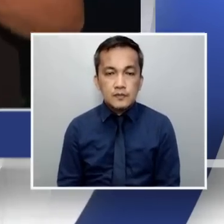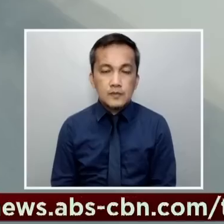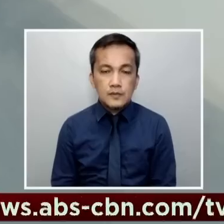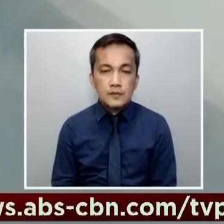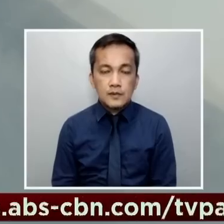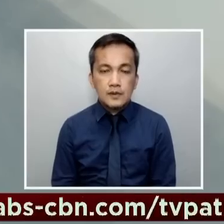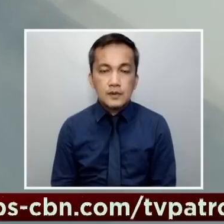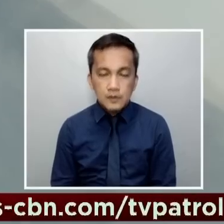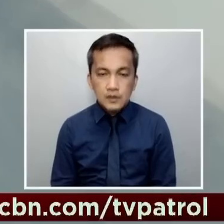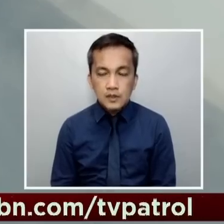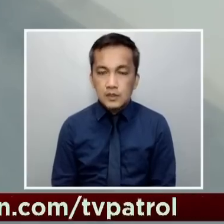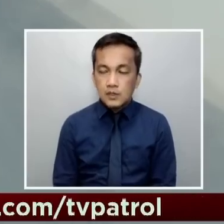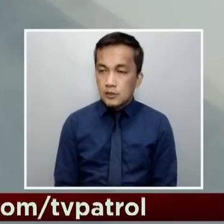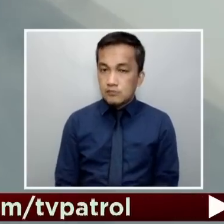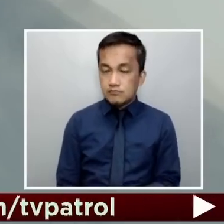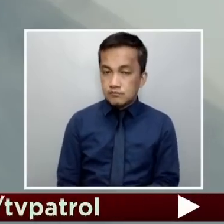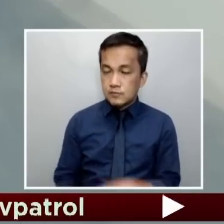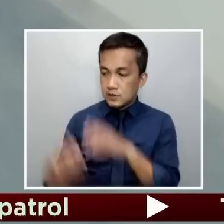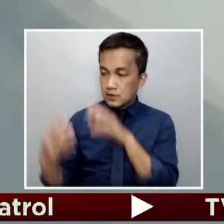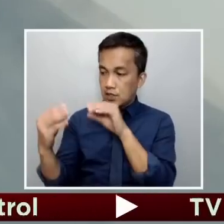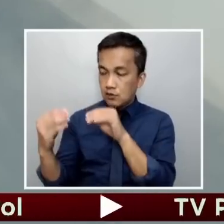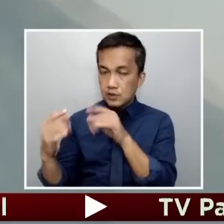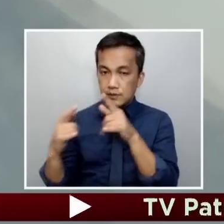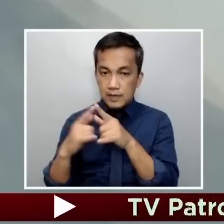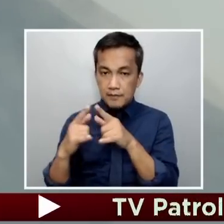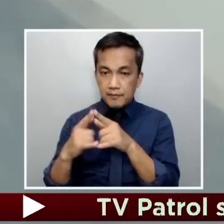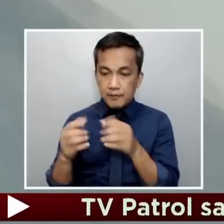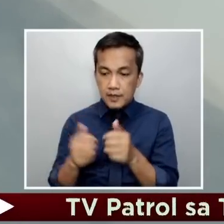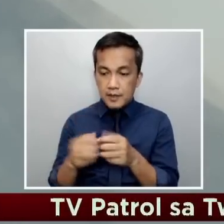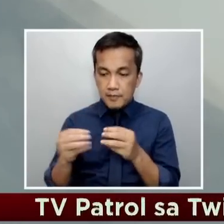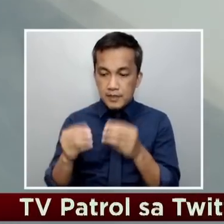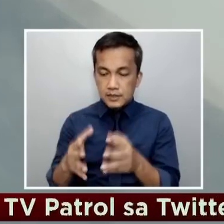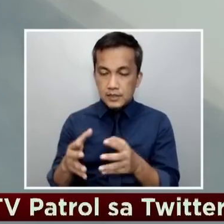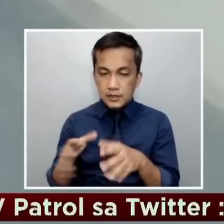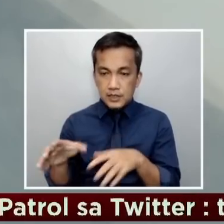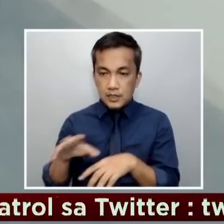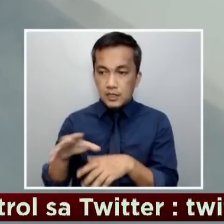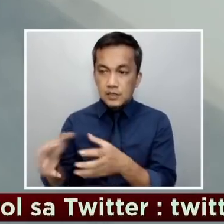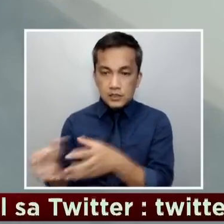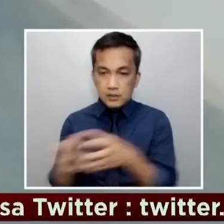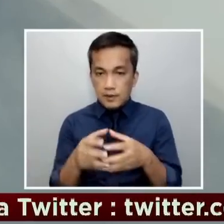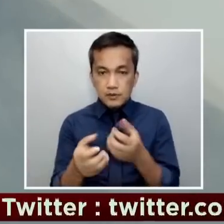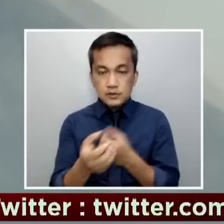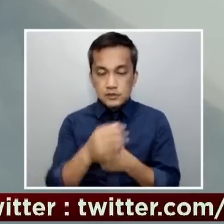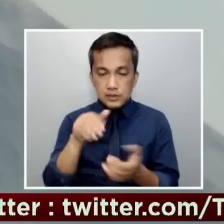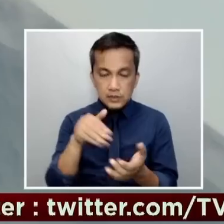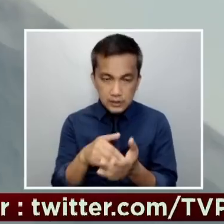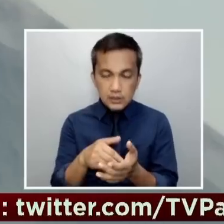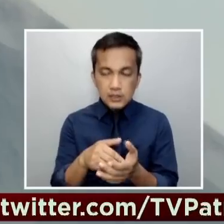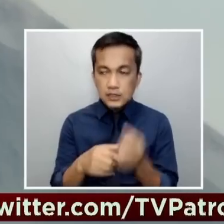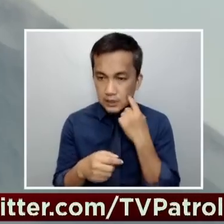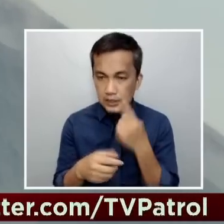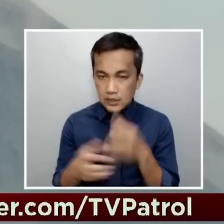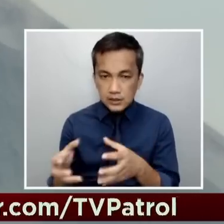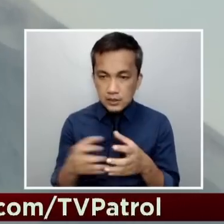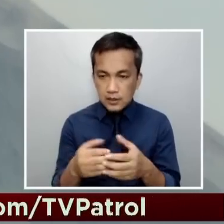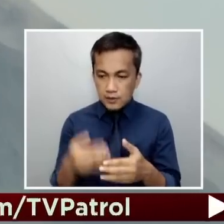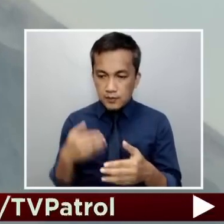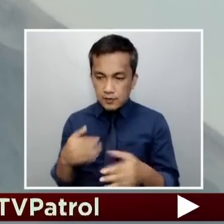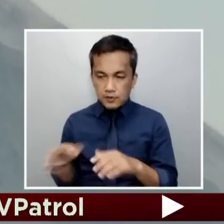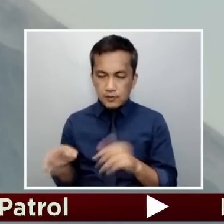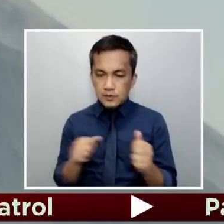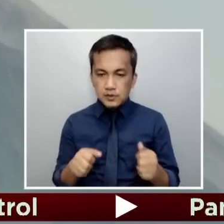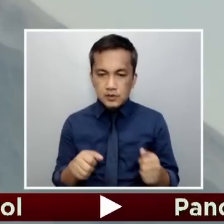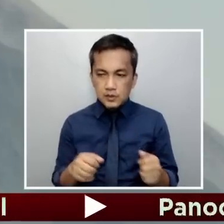Kabayan, nakausap natin yung camp manager ng evacuation center na yon, at kanina, bago tayo umalis, ay kumuha na ng